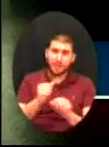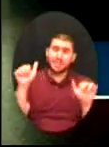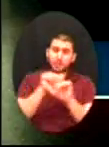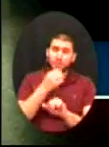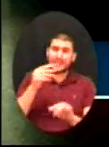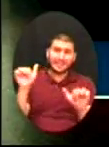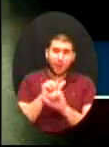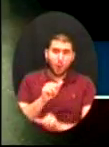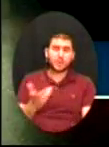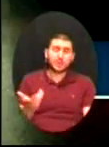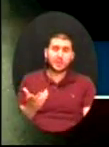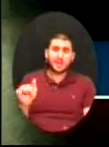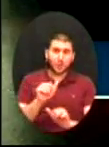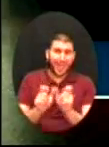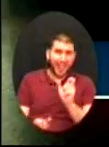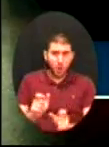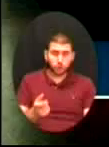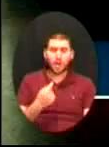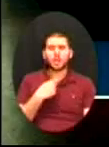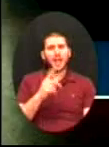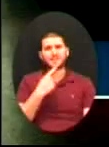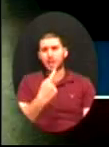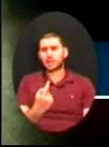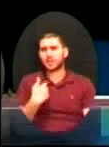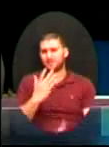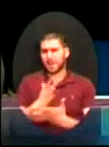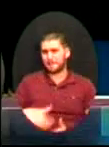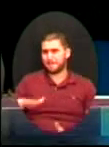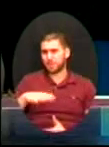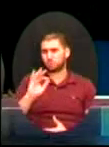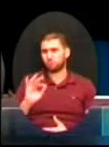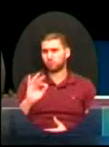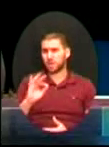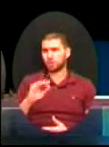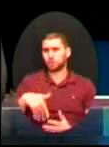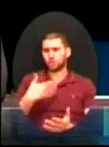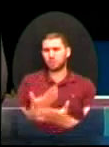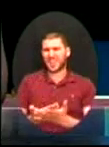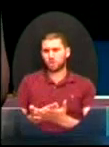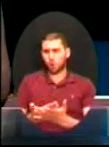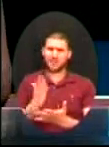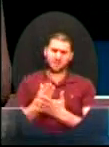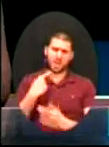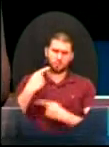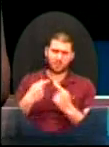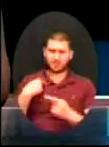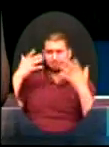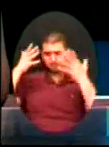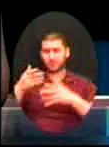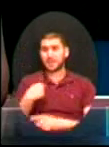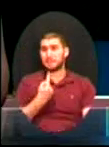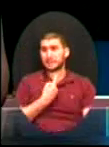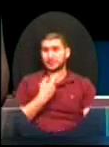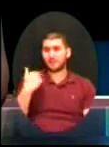זו לא טעות אנושית. אני חייבת להגיד רגע, אני בתחום של המכינות ושנת השירות עוסקת כבר הרבה שנים. אני גם